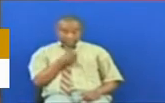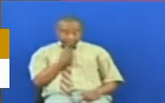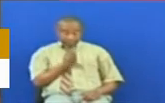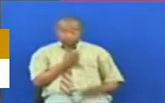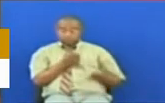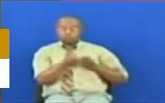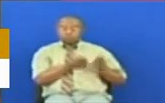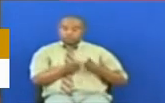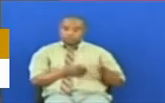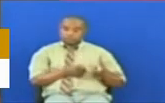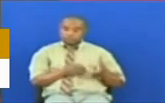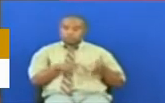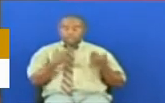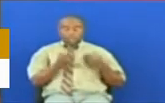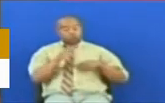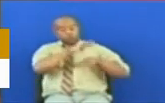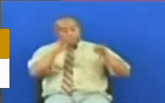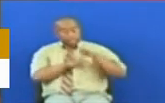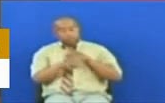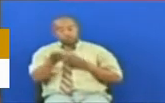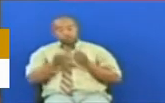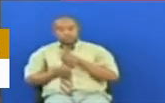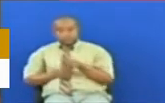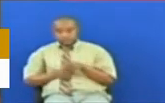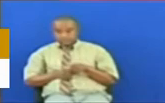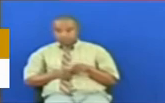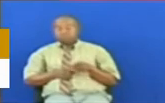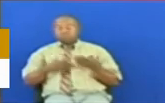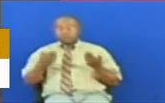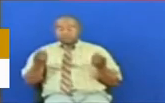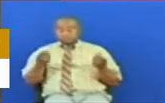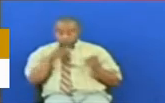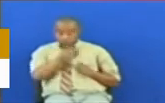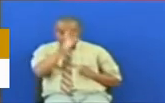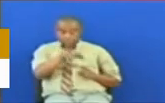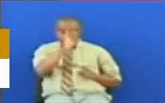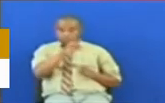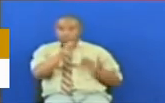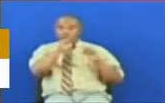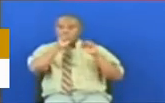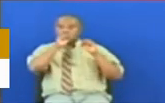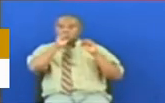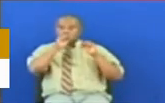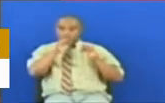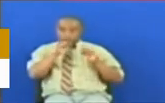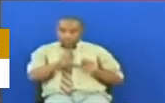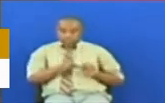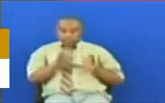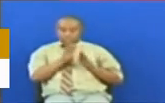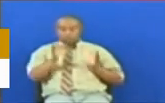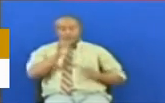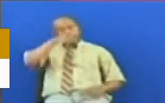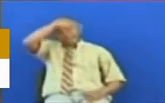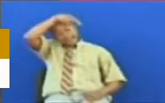mkurugenzi au deputy mkurugenzi ili ateuliwe awe ana hold a first degree,